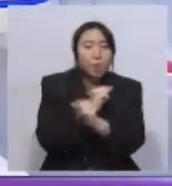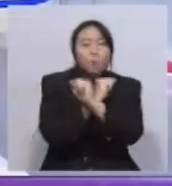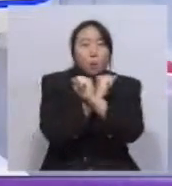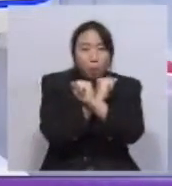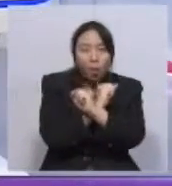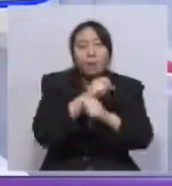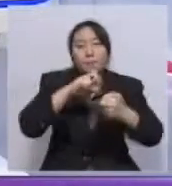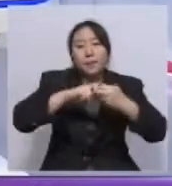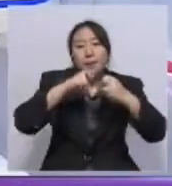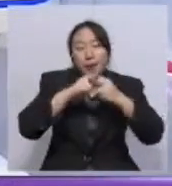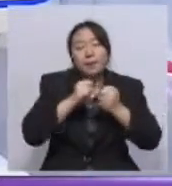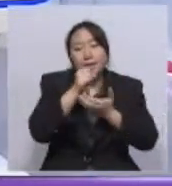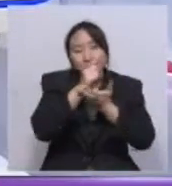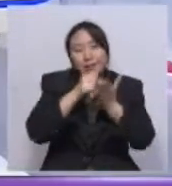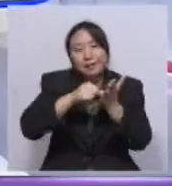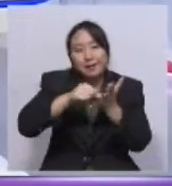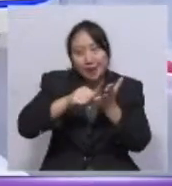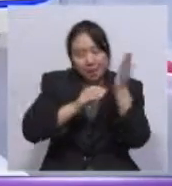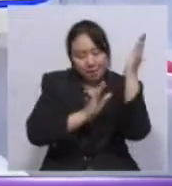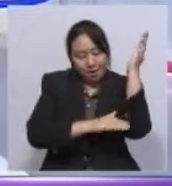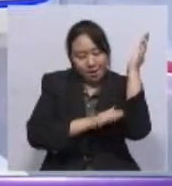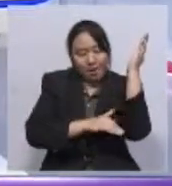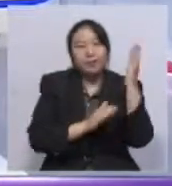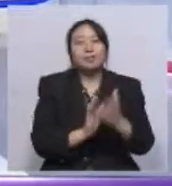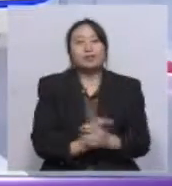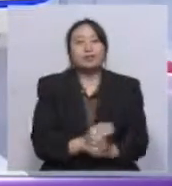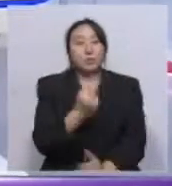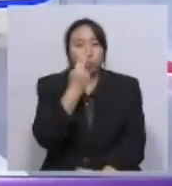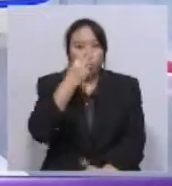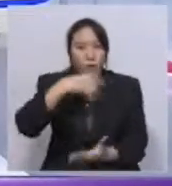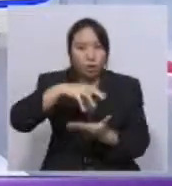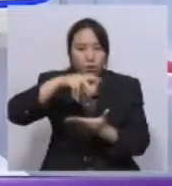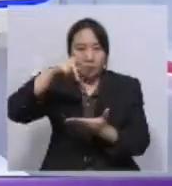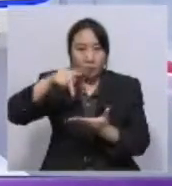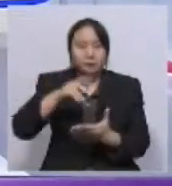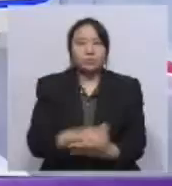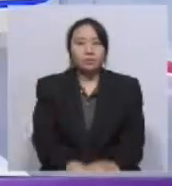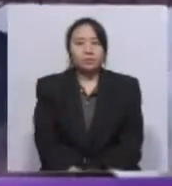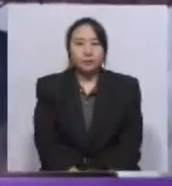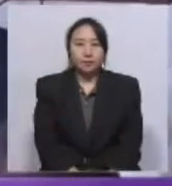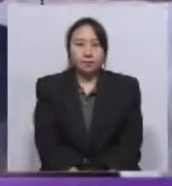กันและแก้ไขปัญหายาเสพติดภาคใต้ตอนบนติดตามจากรายงานครับ